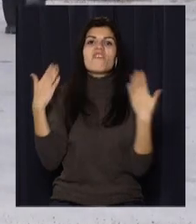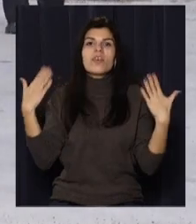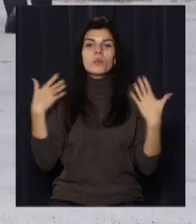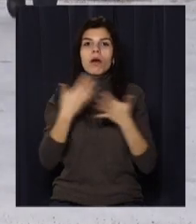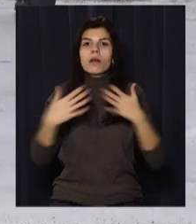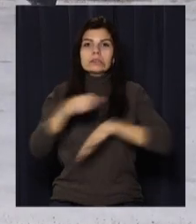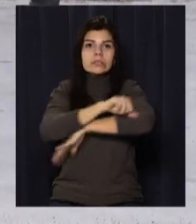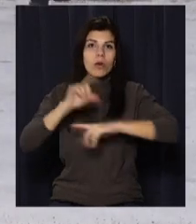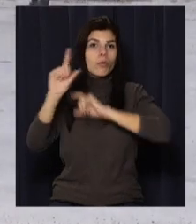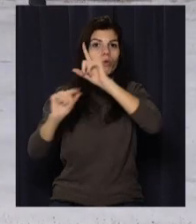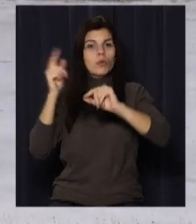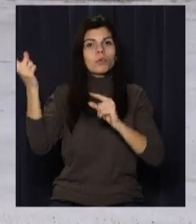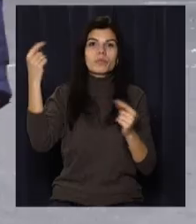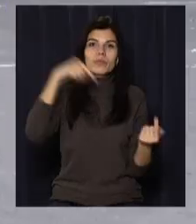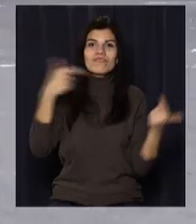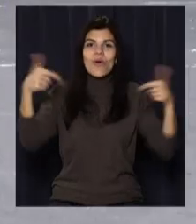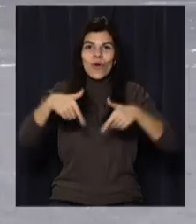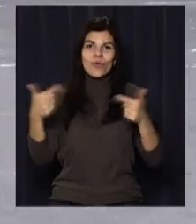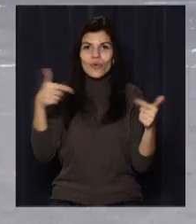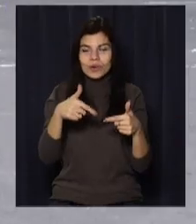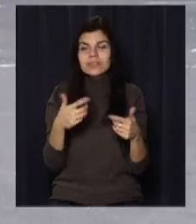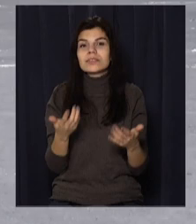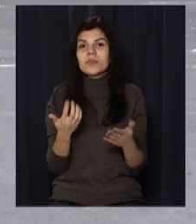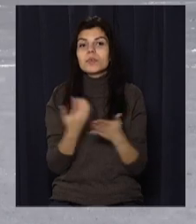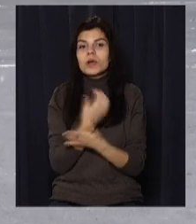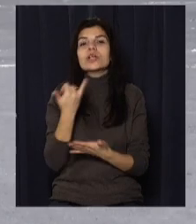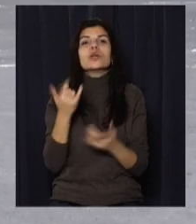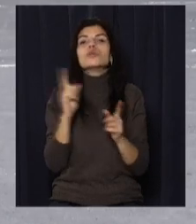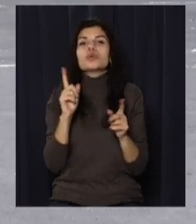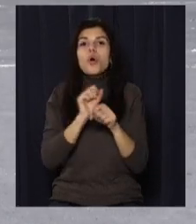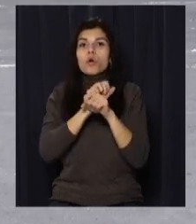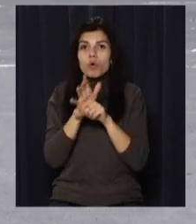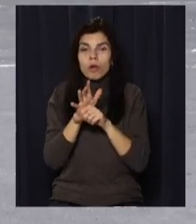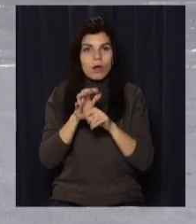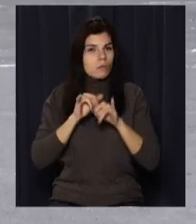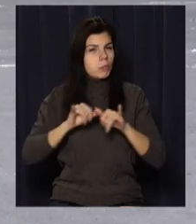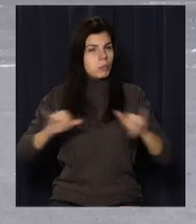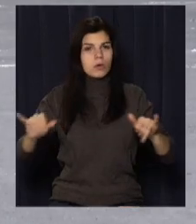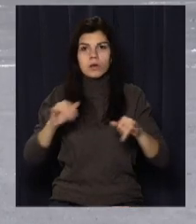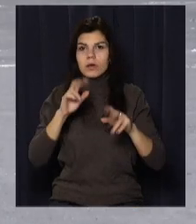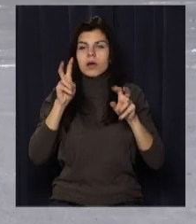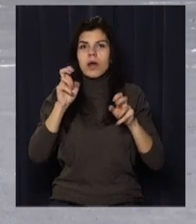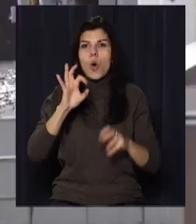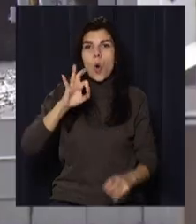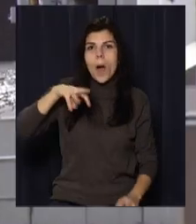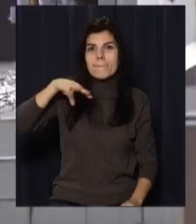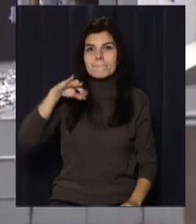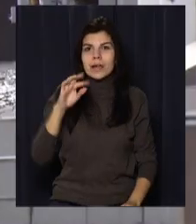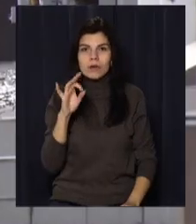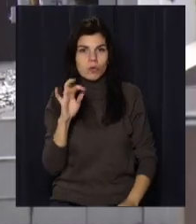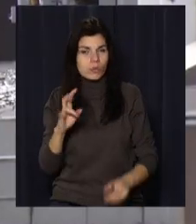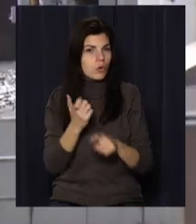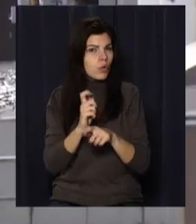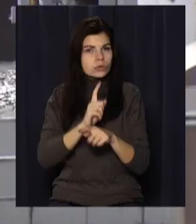мутацію коронавірусу зараз відомо, що вона швидше шириться. Тому МОЗ рекомендує утриматись від поїздок до країн, де